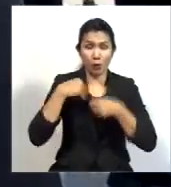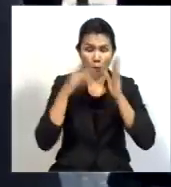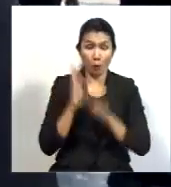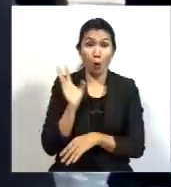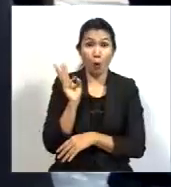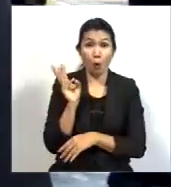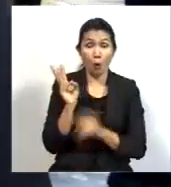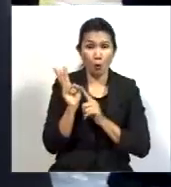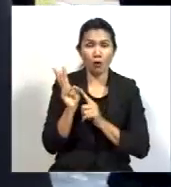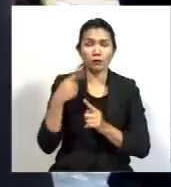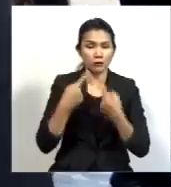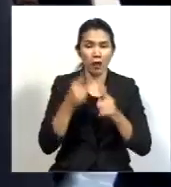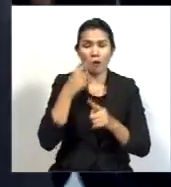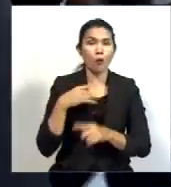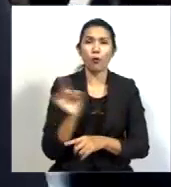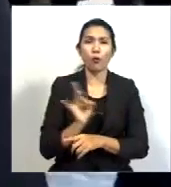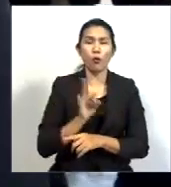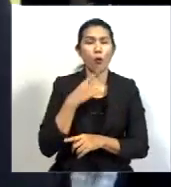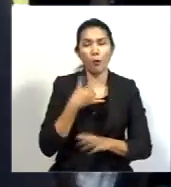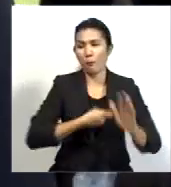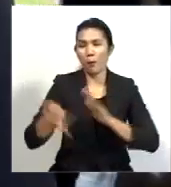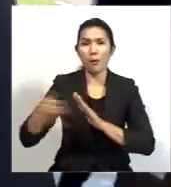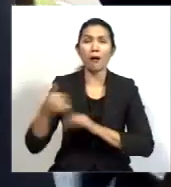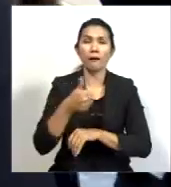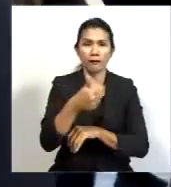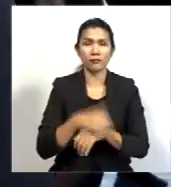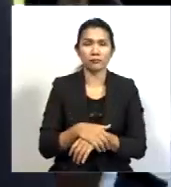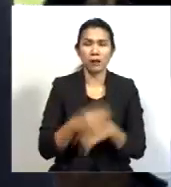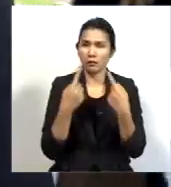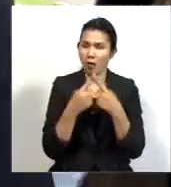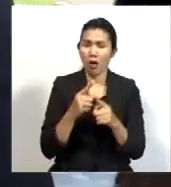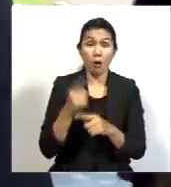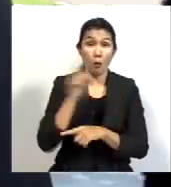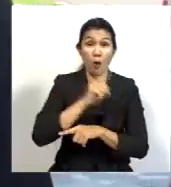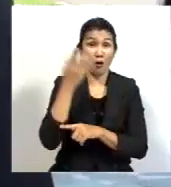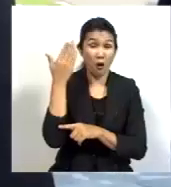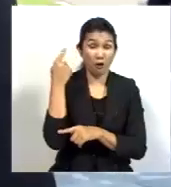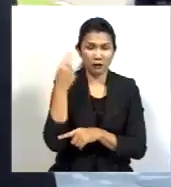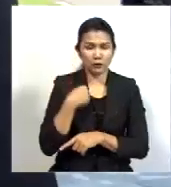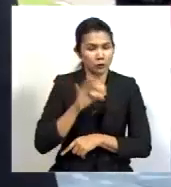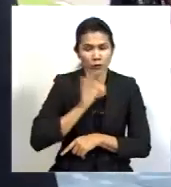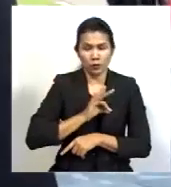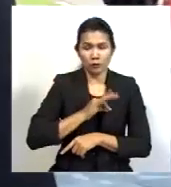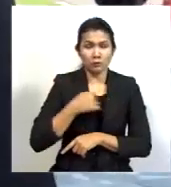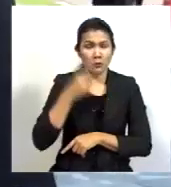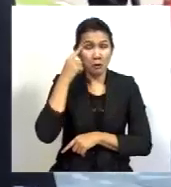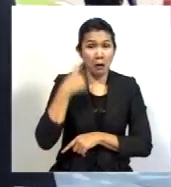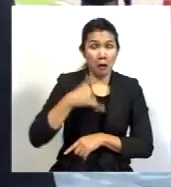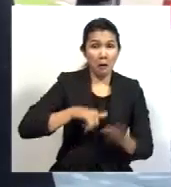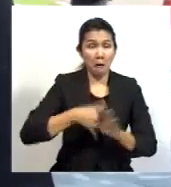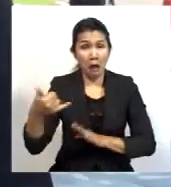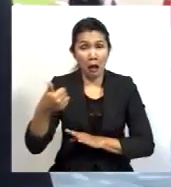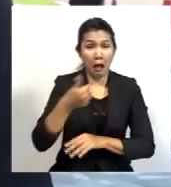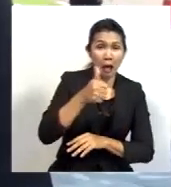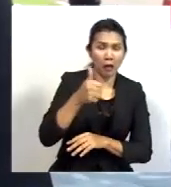นแต่ก็ออกมาได้ทุกคนอะค่ะแต่วันนั้นก็รู้สึกไม่คิดเหมือนกันว่าตัวเองจะได้ออกมาหรือเปล่าแต่ว่าท